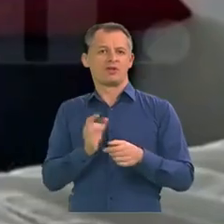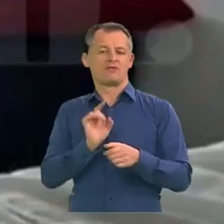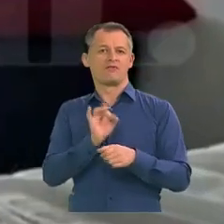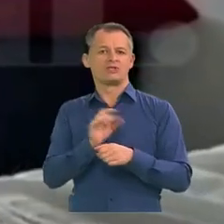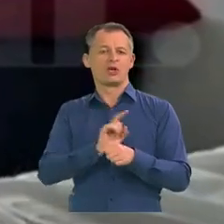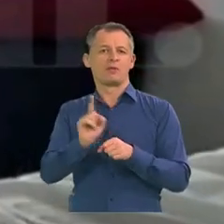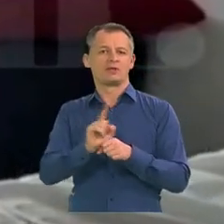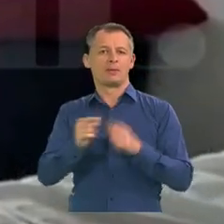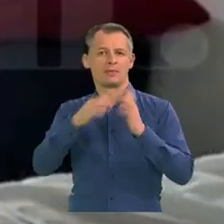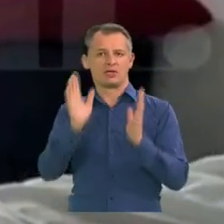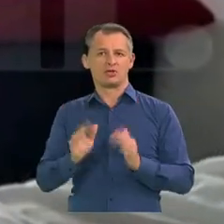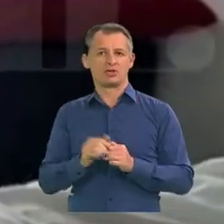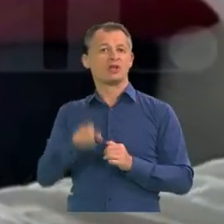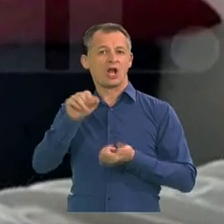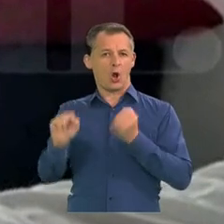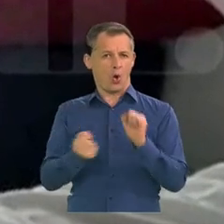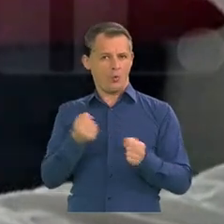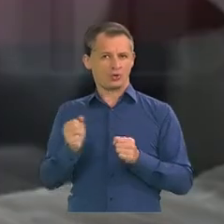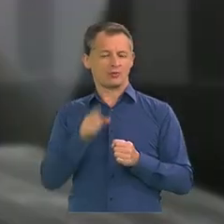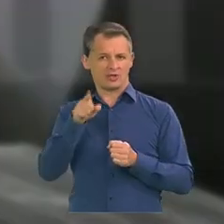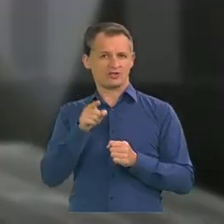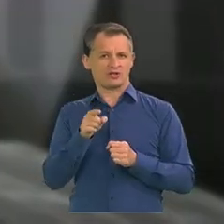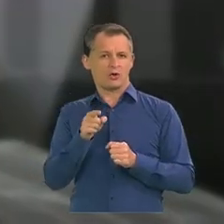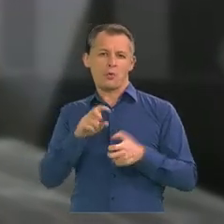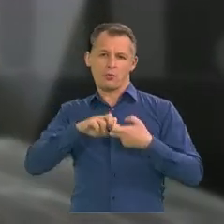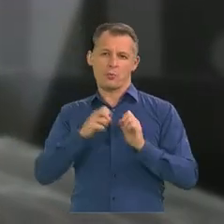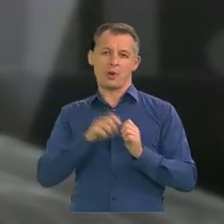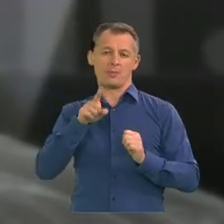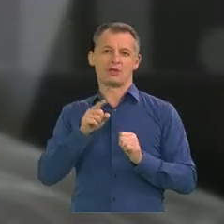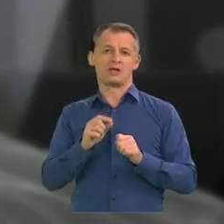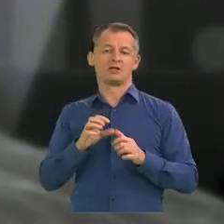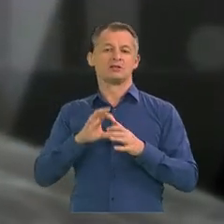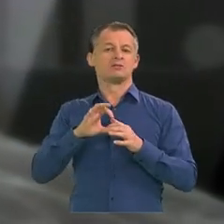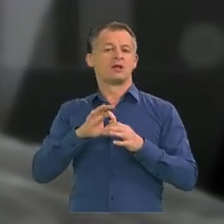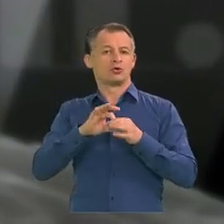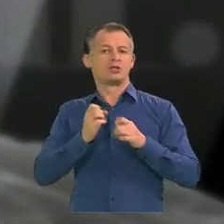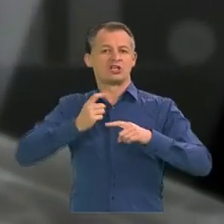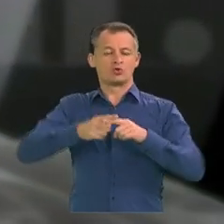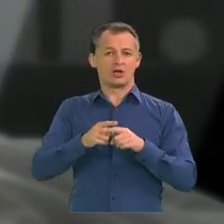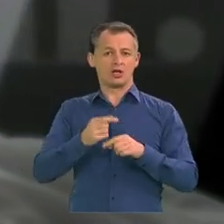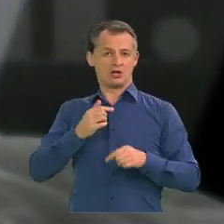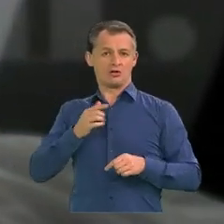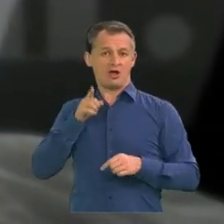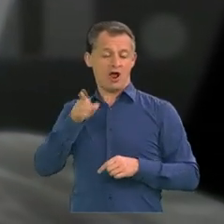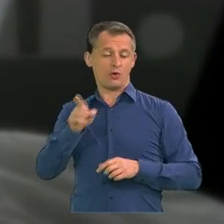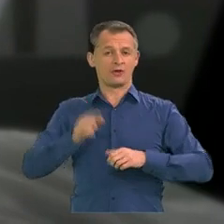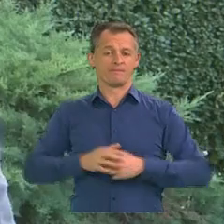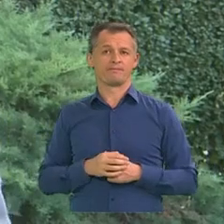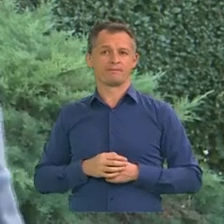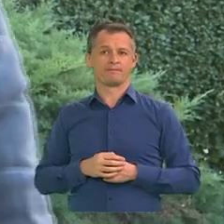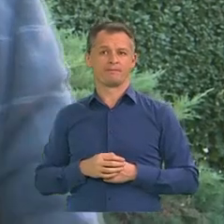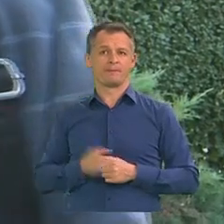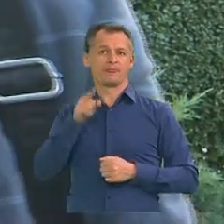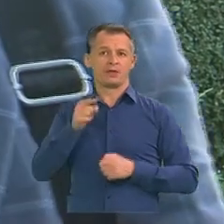și comportament, există un comportament deviat din punct de vedere a sexualității domnii sale, cum își manifestă el sexualitatea aceasta. În